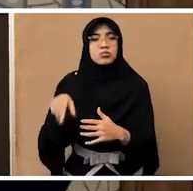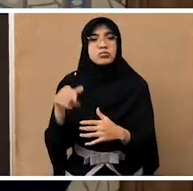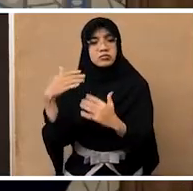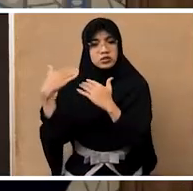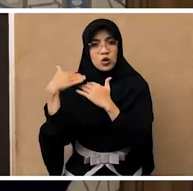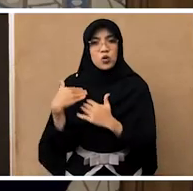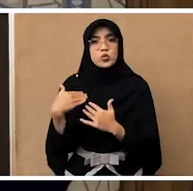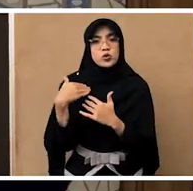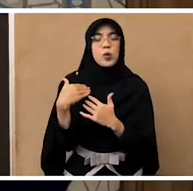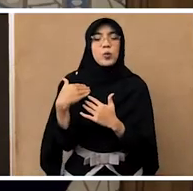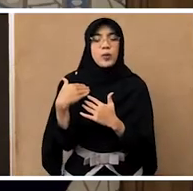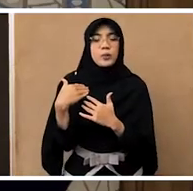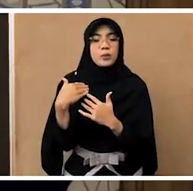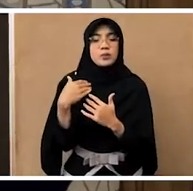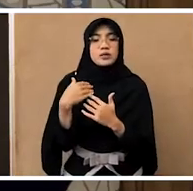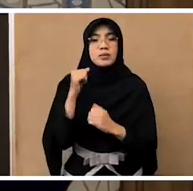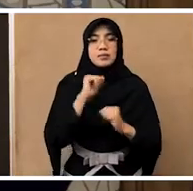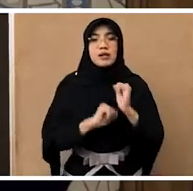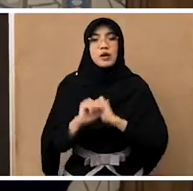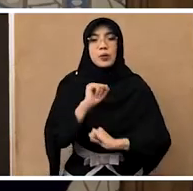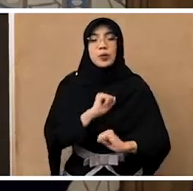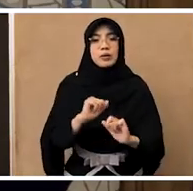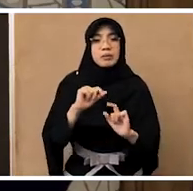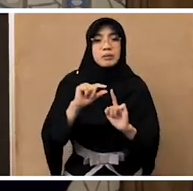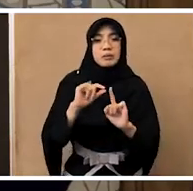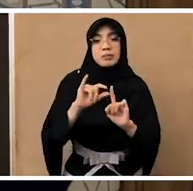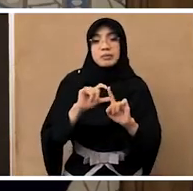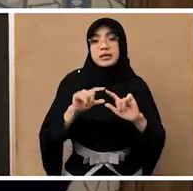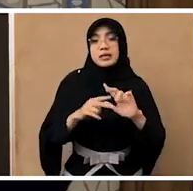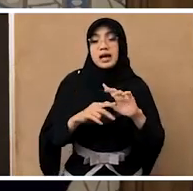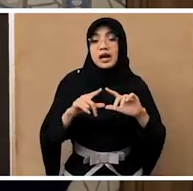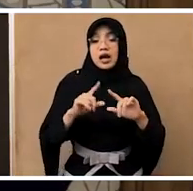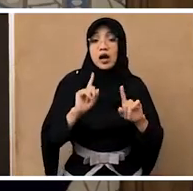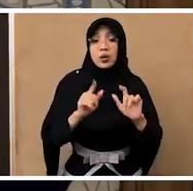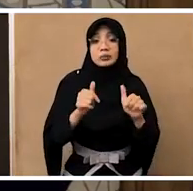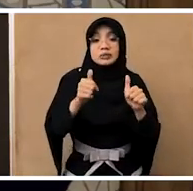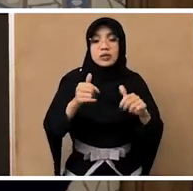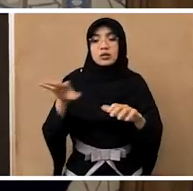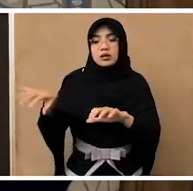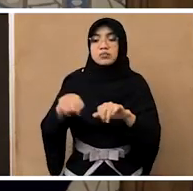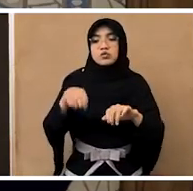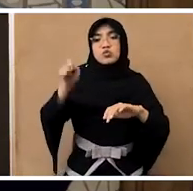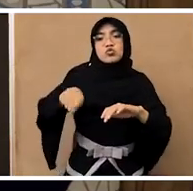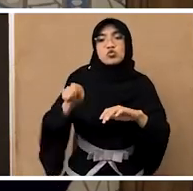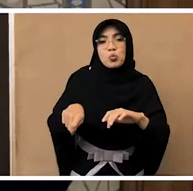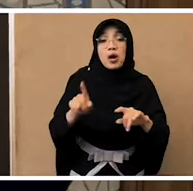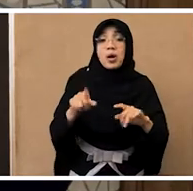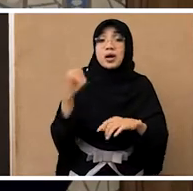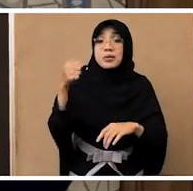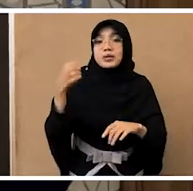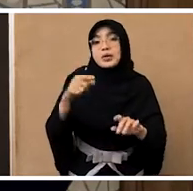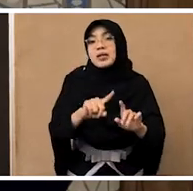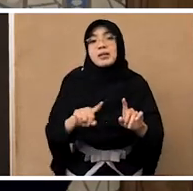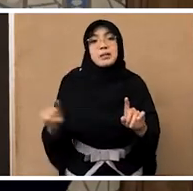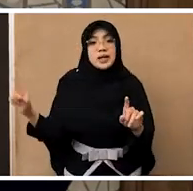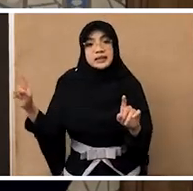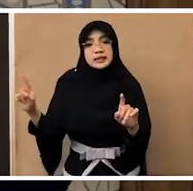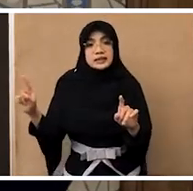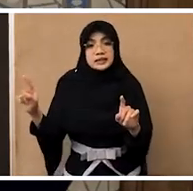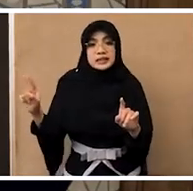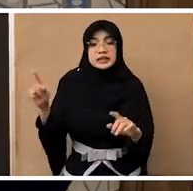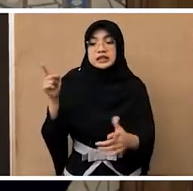mempertanggungjawabkan tindakan pidananya kalau bisa ya Berarti dihukum kalau tidak bisa ya Berarti lepas dari